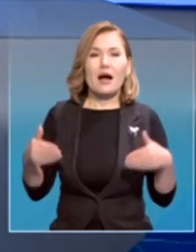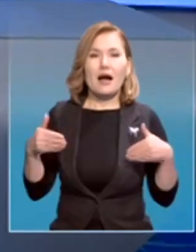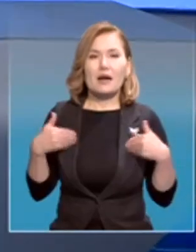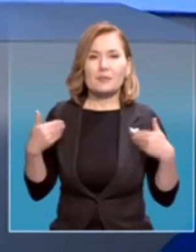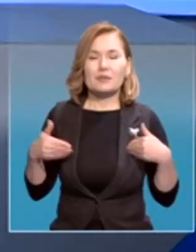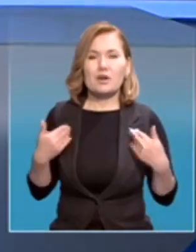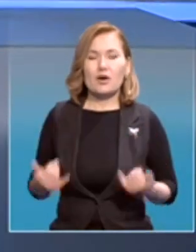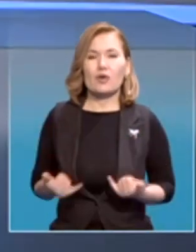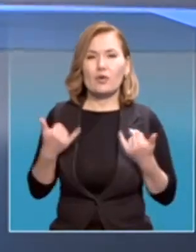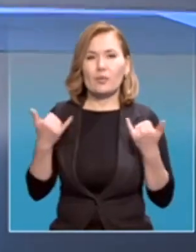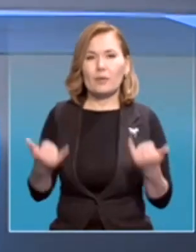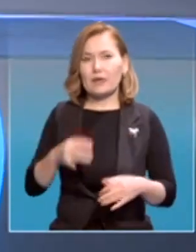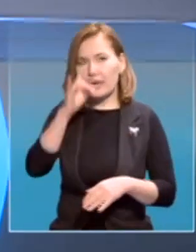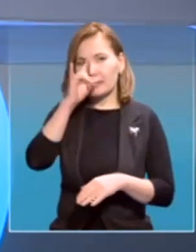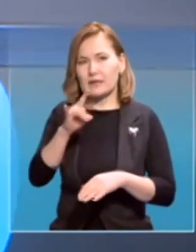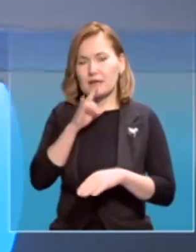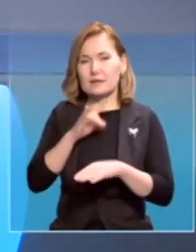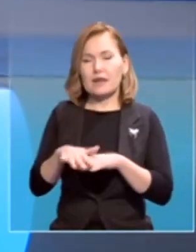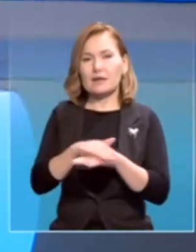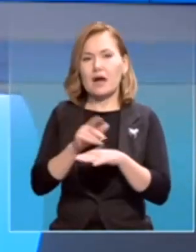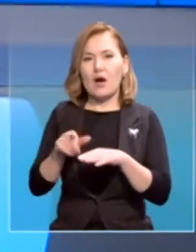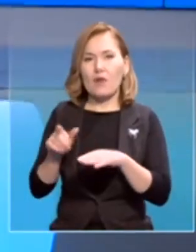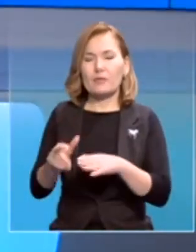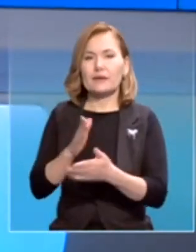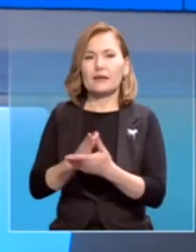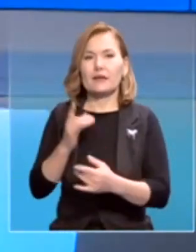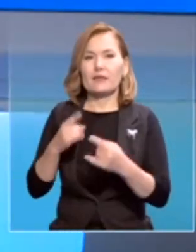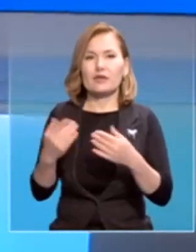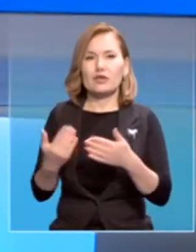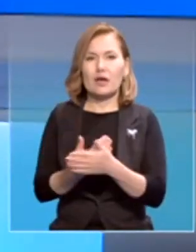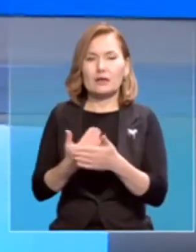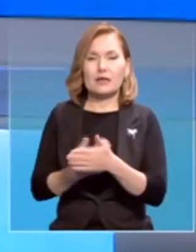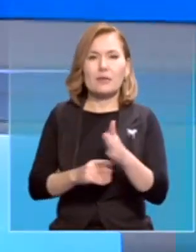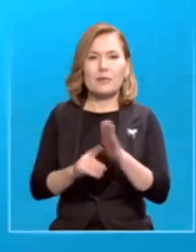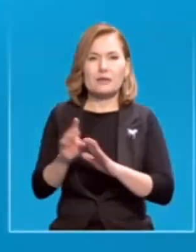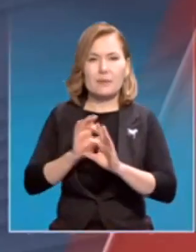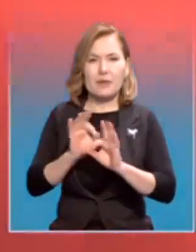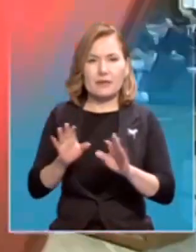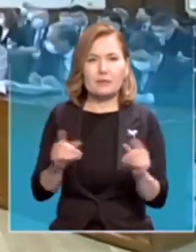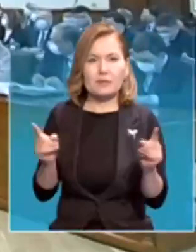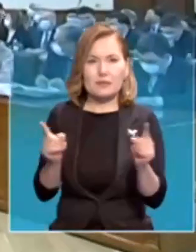Студияда Гүлназ Әлемгерей, Суырдар Дамашы Самал Нұрымова бүгін көретіндеріңіз.